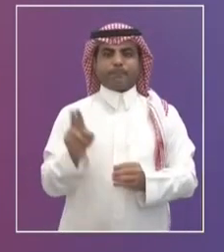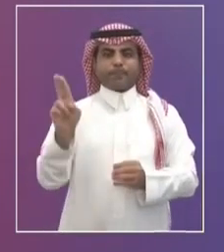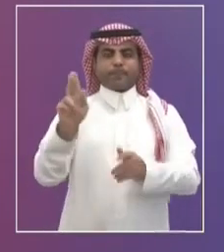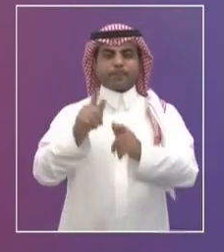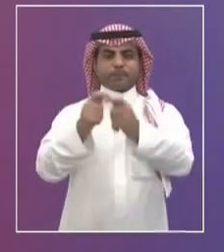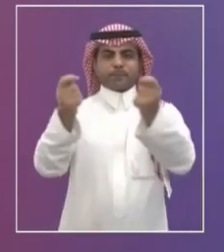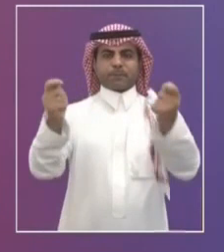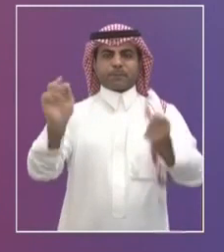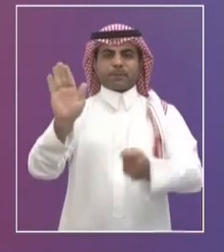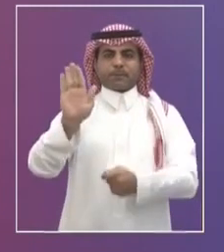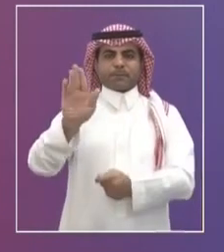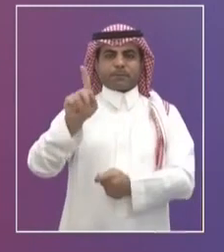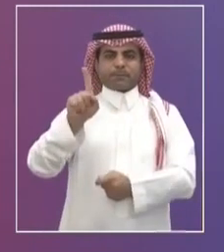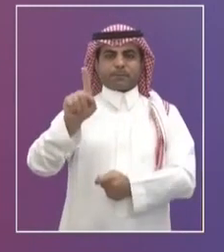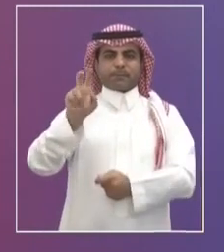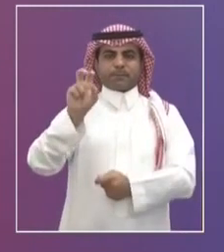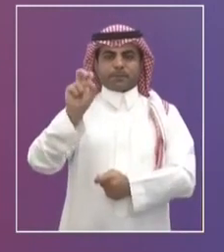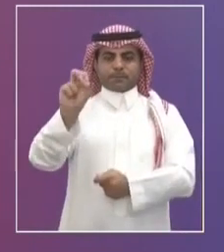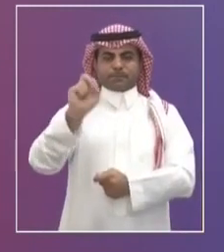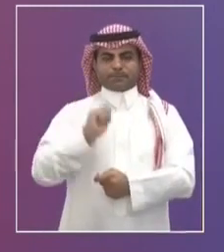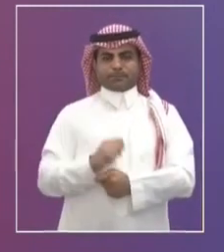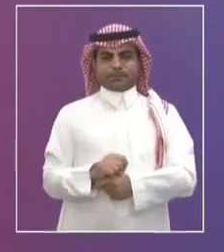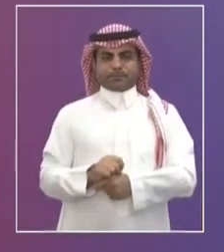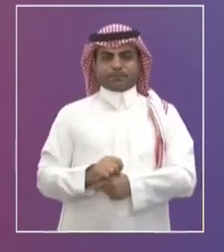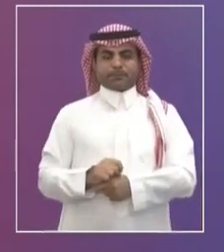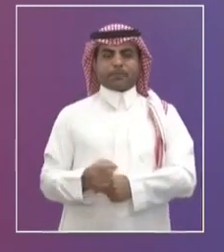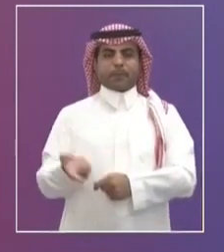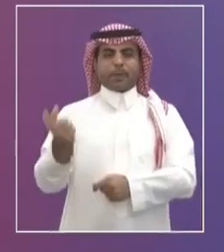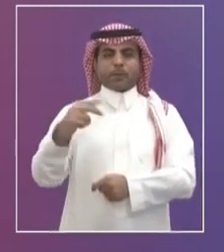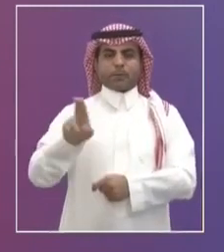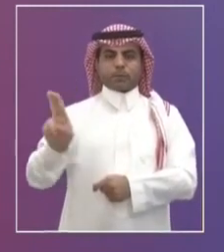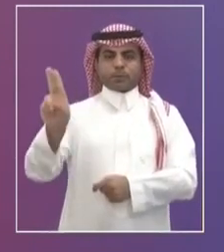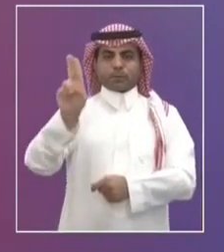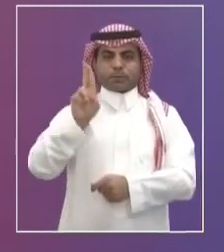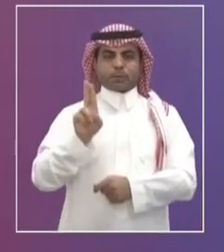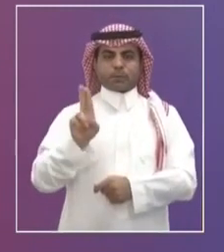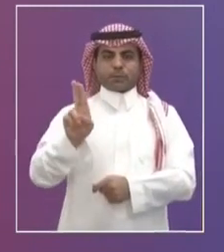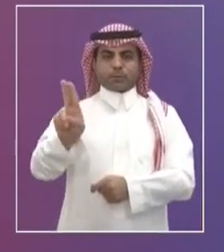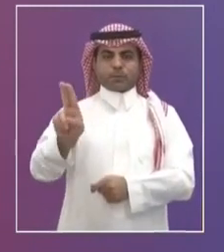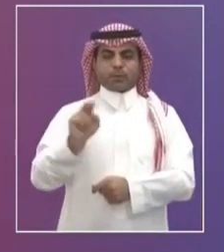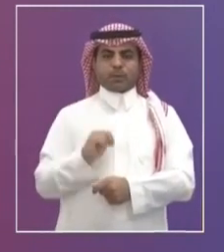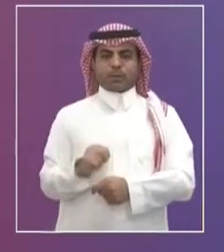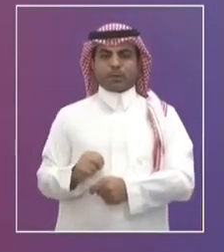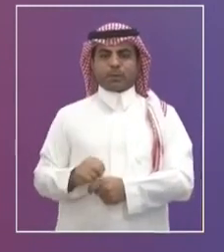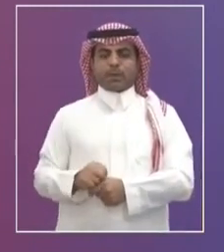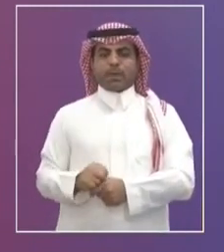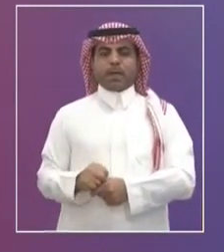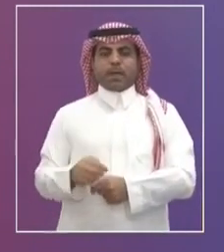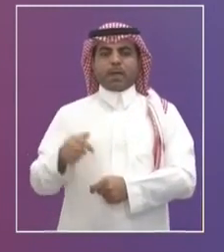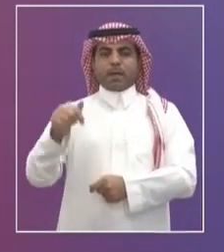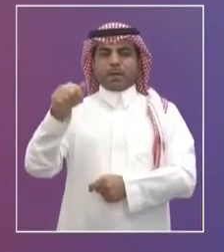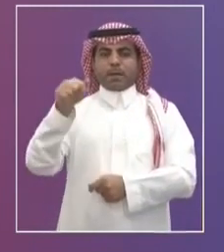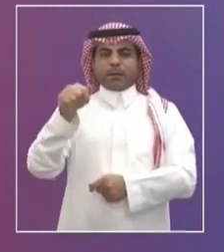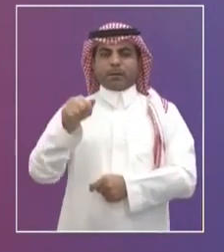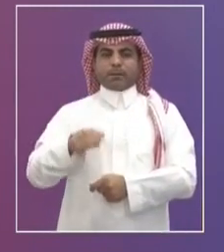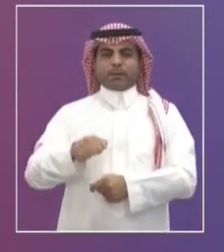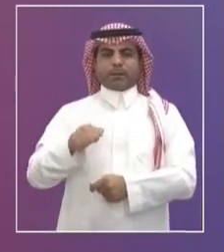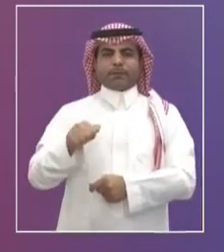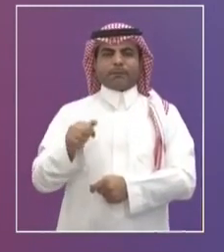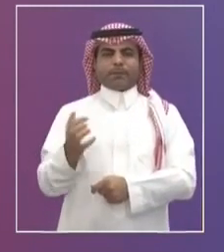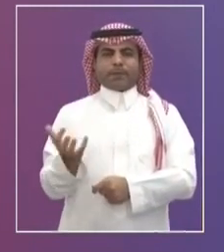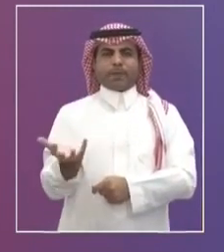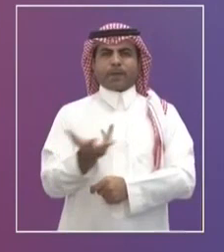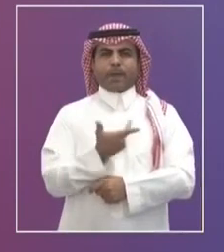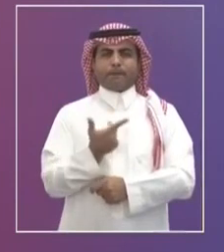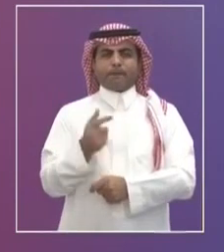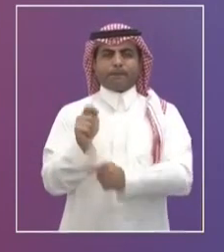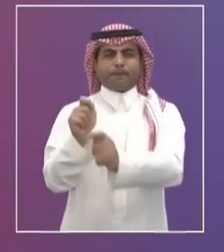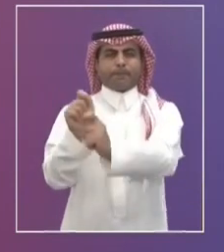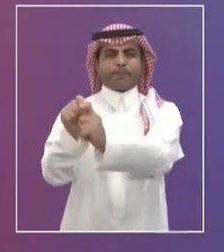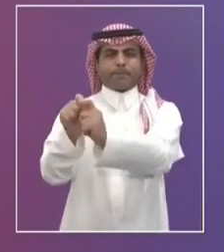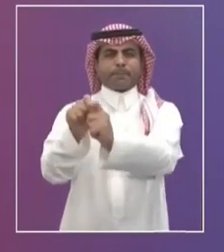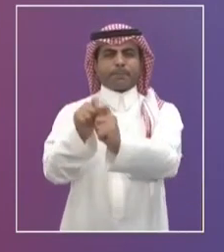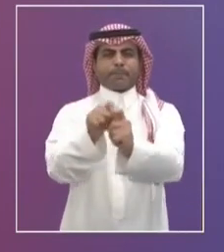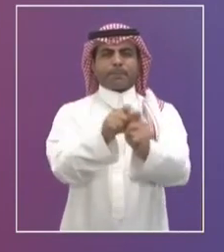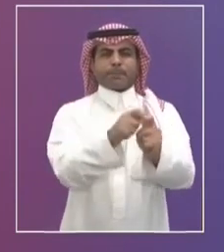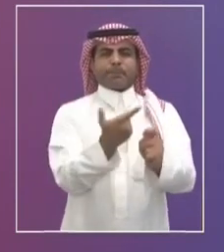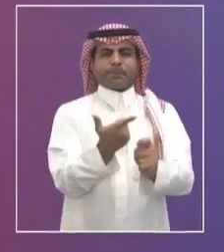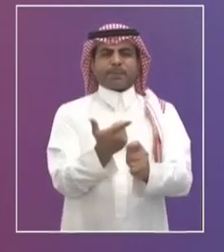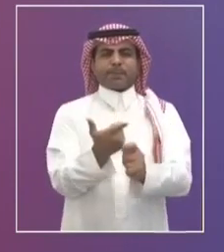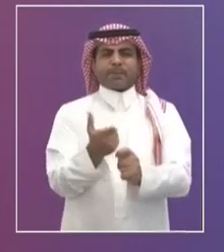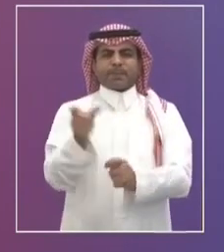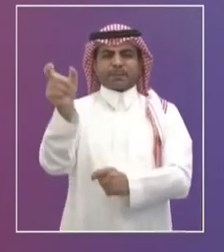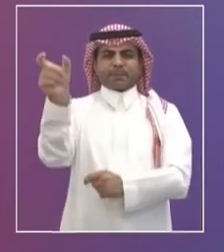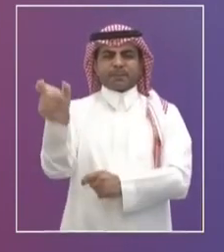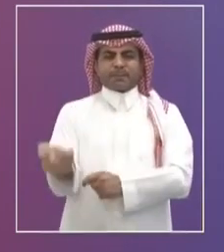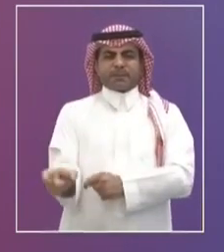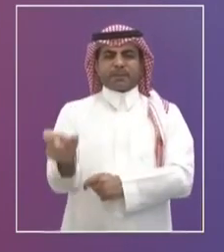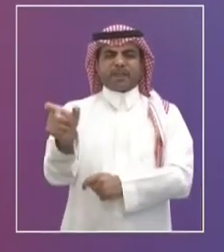الصحيفة السابق عبد الرزاق البجالي، سؤالي للمتحدث الرسمي باسم وزارة الصحة دكتور محمد العبد العالي، ما نصيحتكم لمن